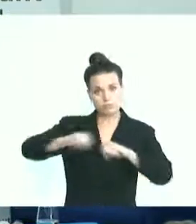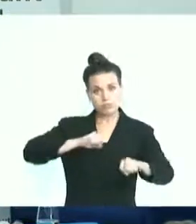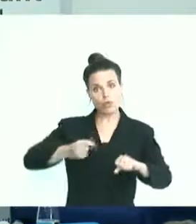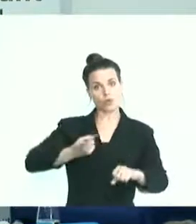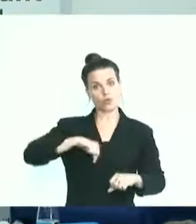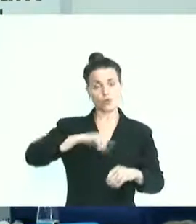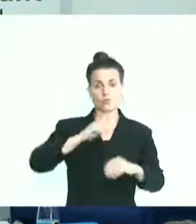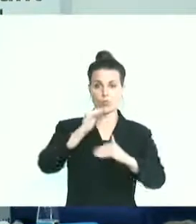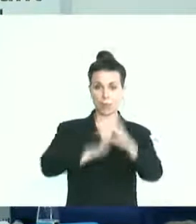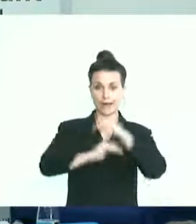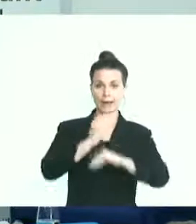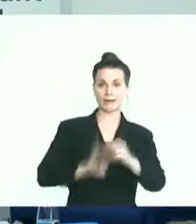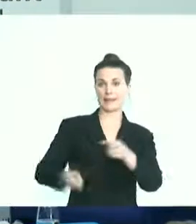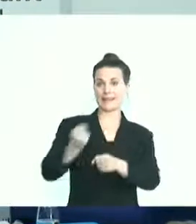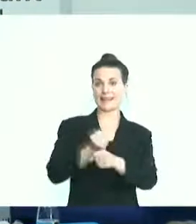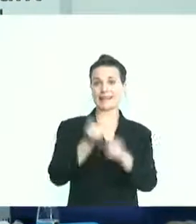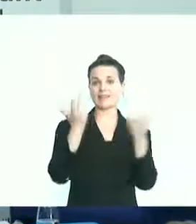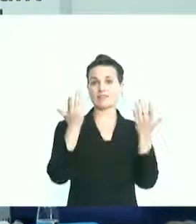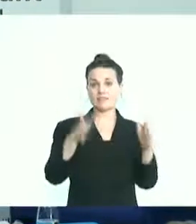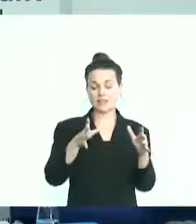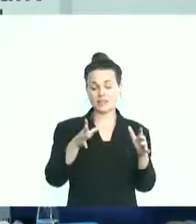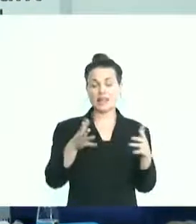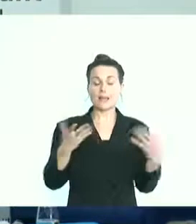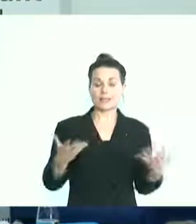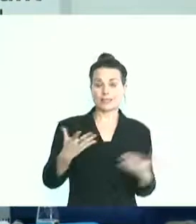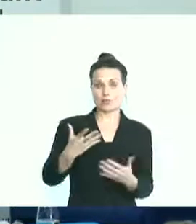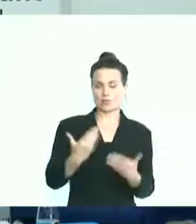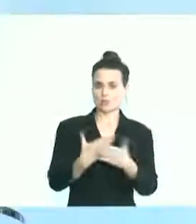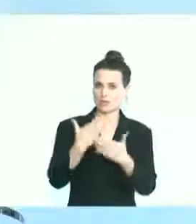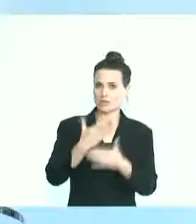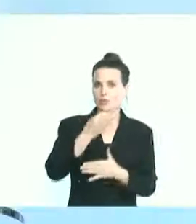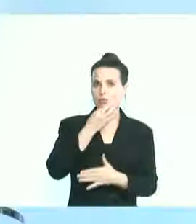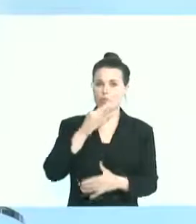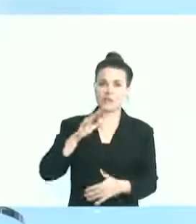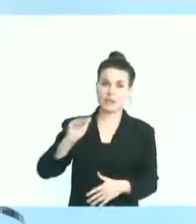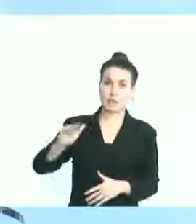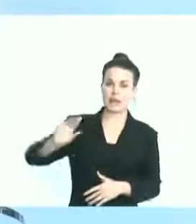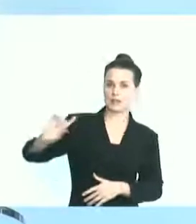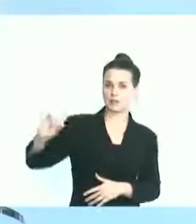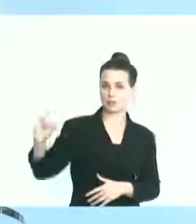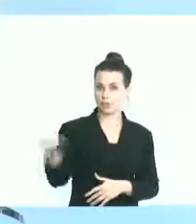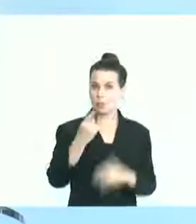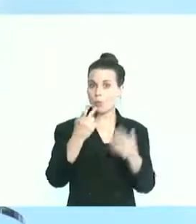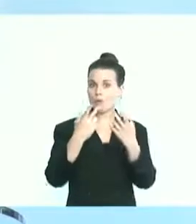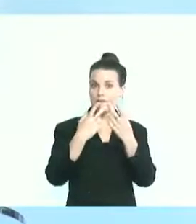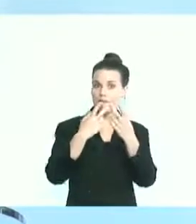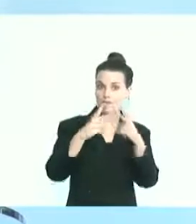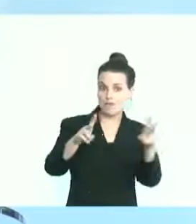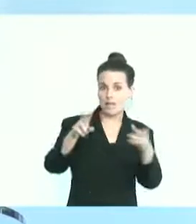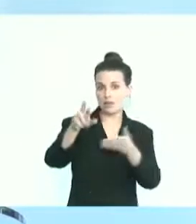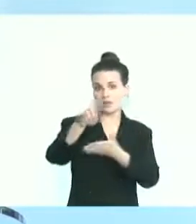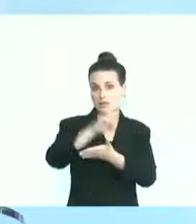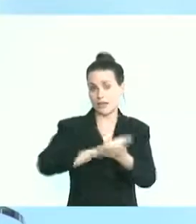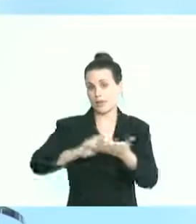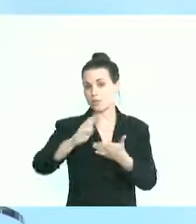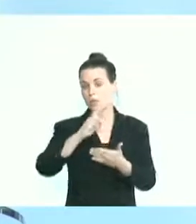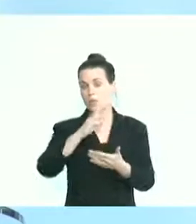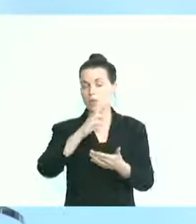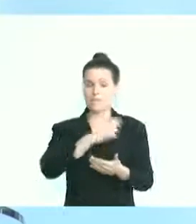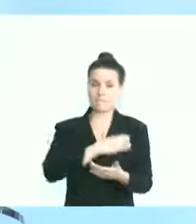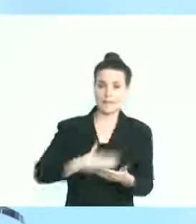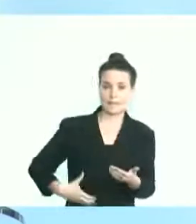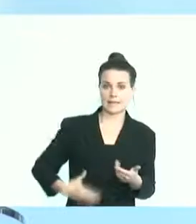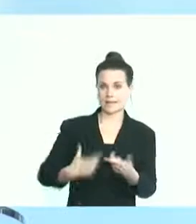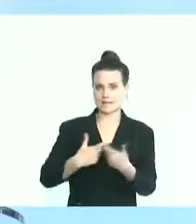permettant. Mais maintenant, c'est un appel que nous souhaitons aussi partager ce matin. C'est un appel évidemment aux collectivités locales, évidemment aux maires,